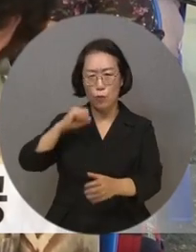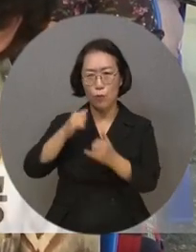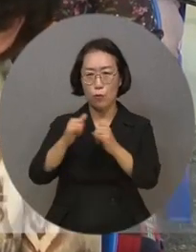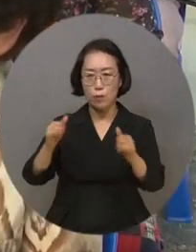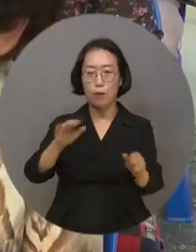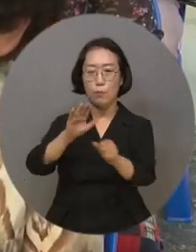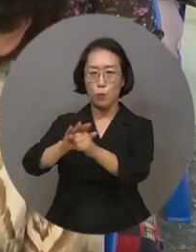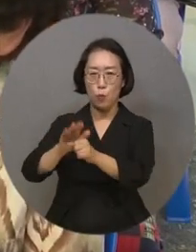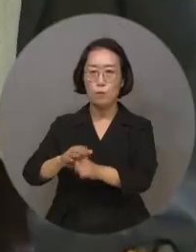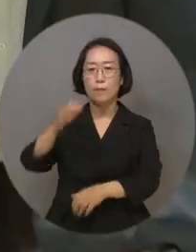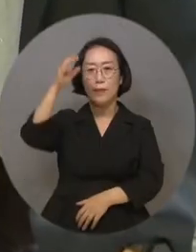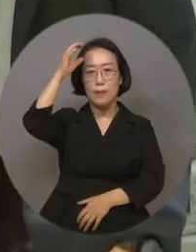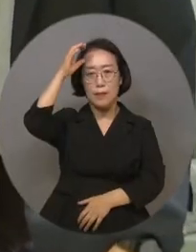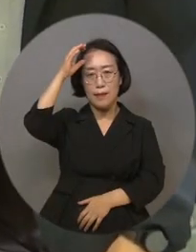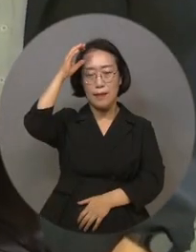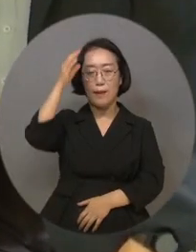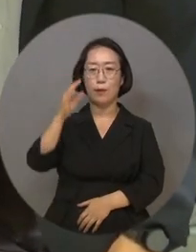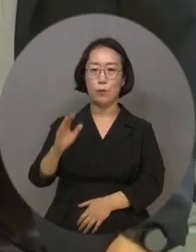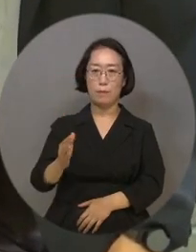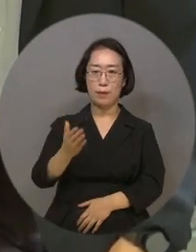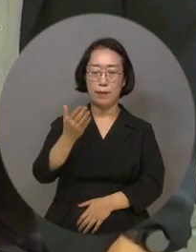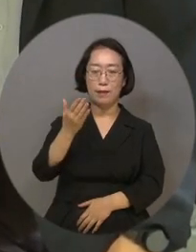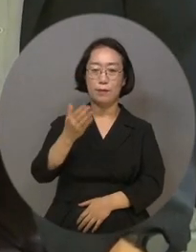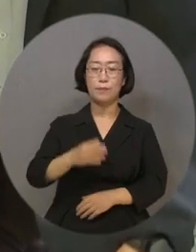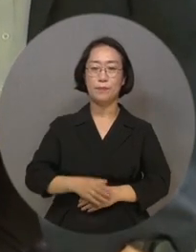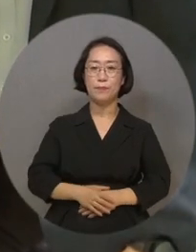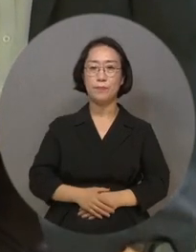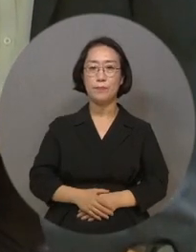해소가 기대됩니다 복지티비뉴 정의연입니다